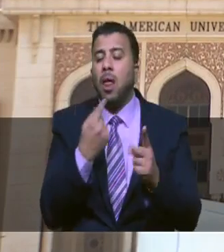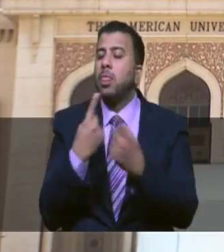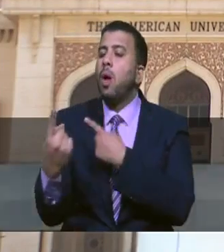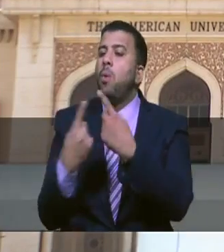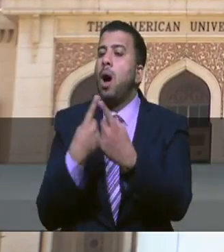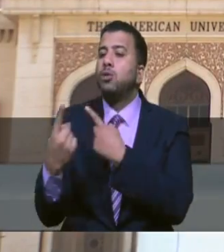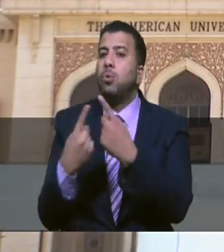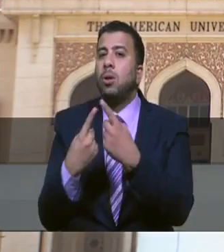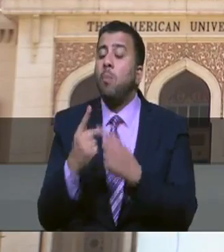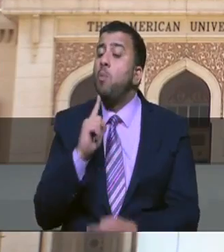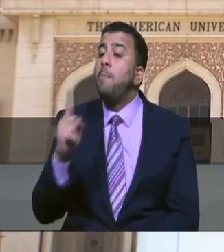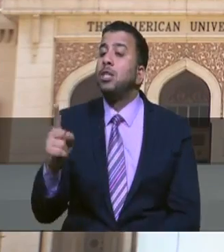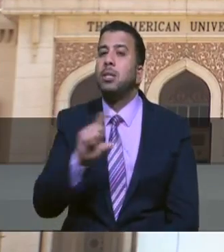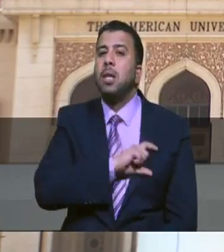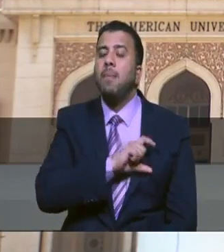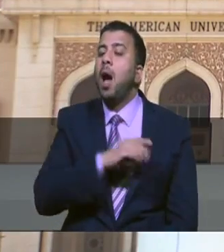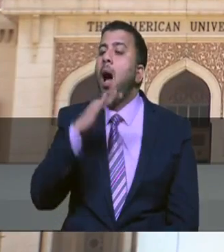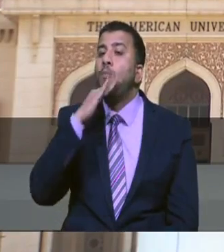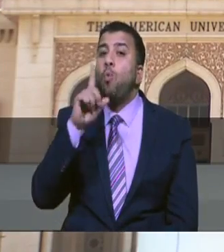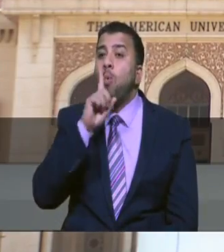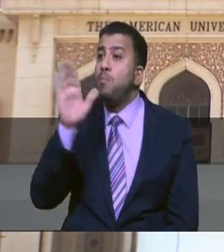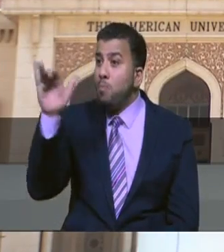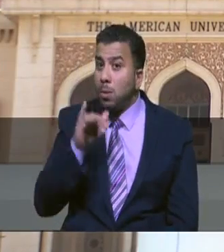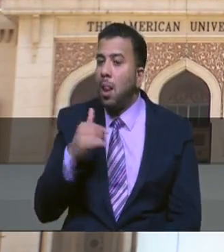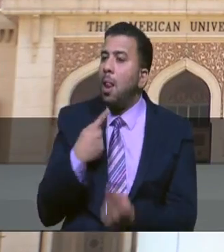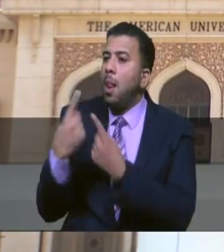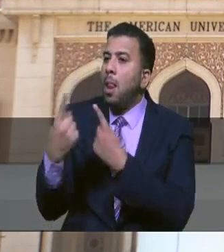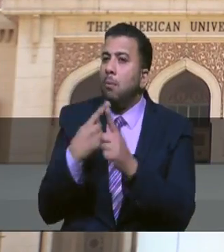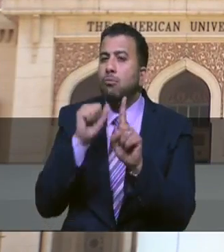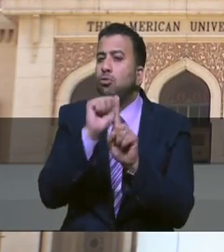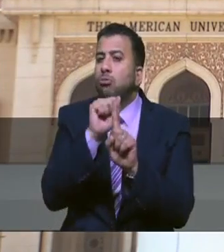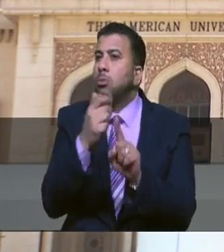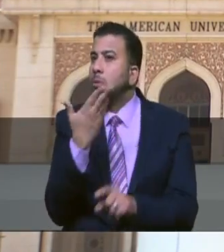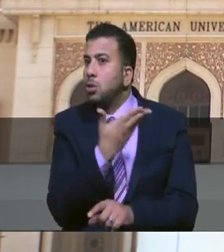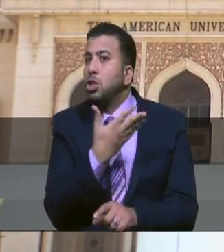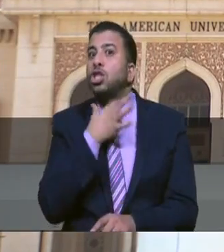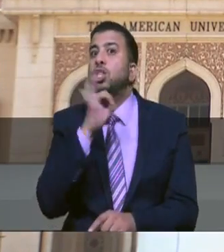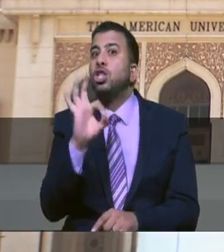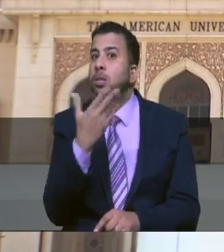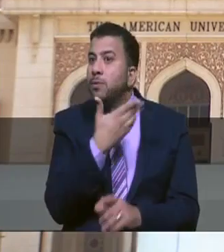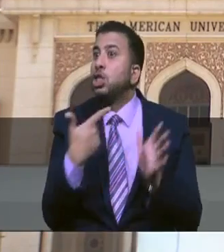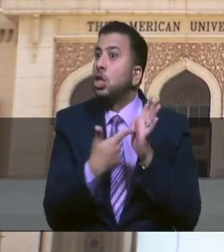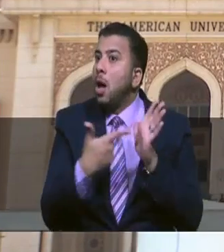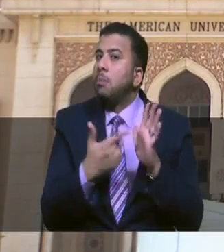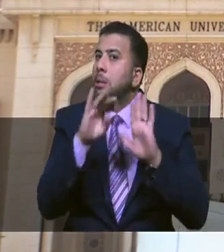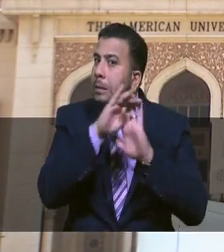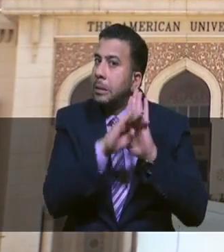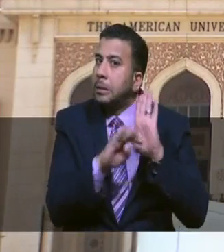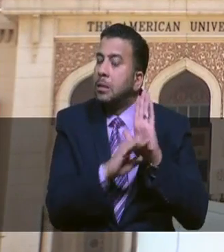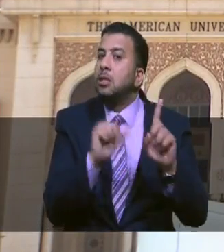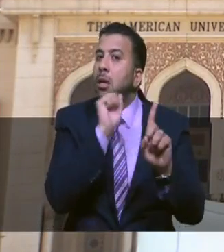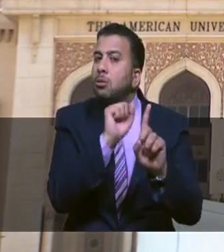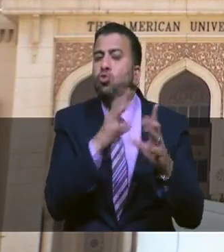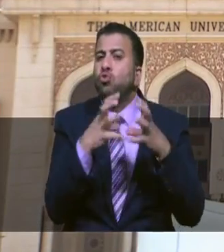المباشر مع الطلبة وأولياء الأمور لتعريفهم بالتخصصات مثلا الجديدة اللي تطرحها الجامعة، بالإضافة للتخصصات